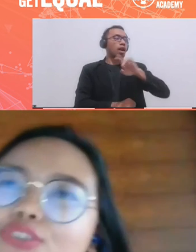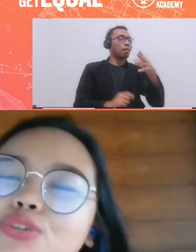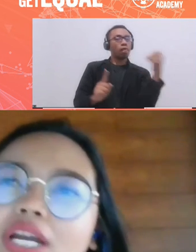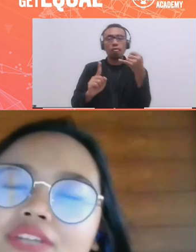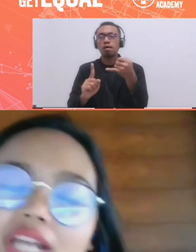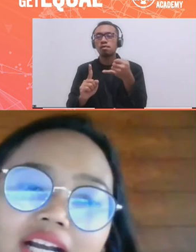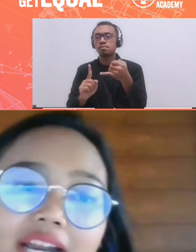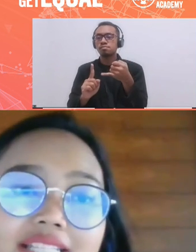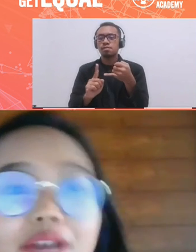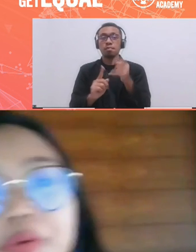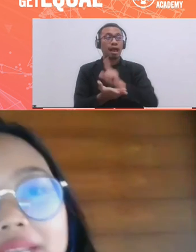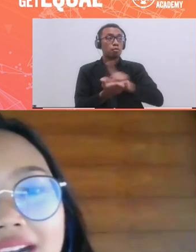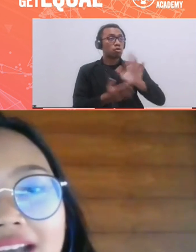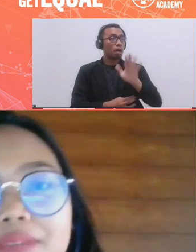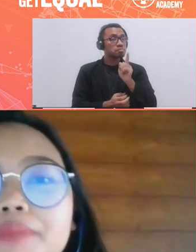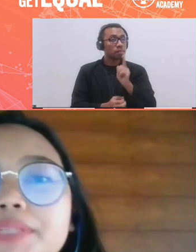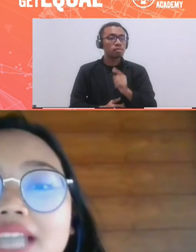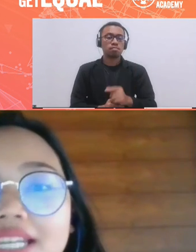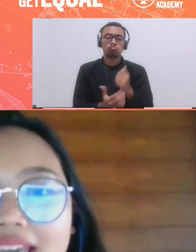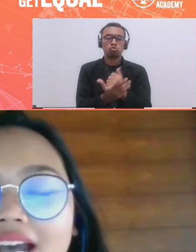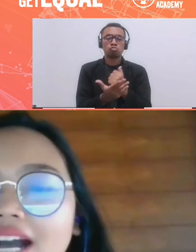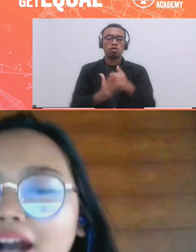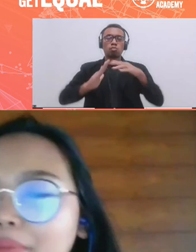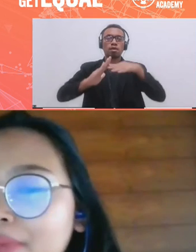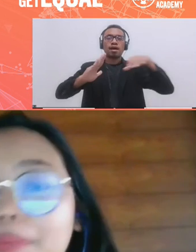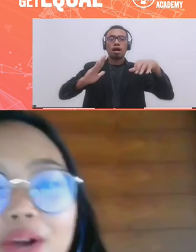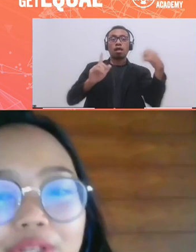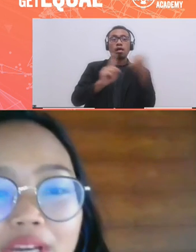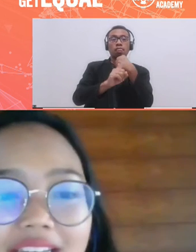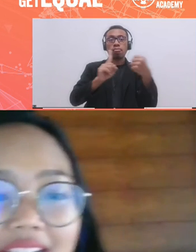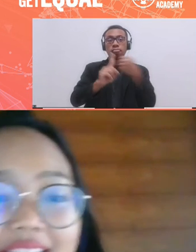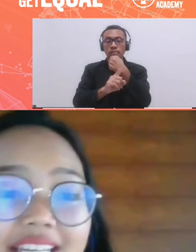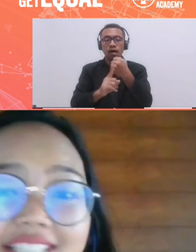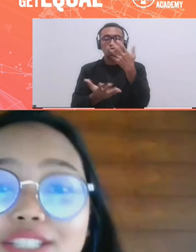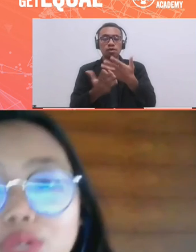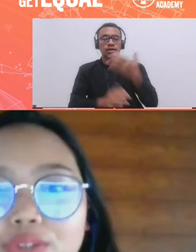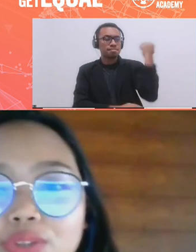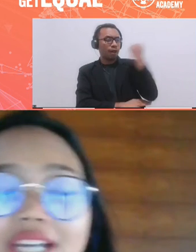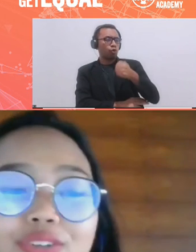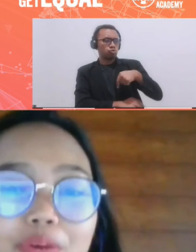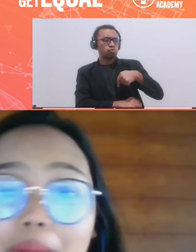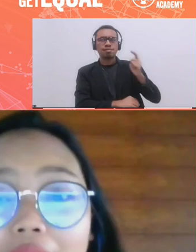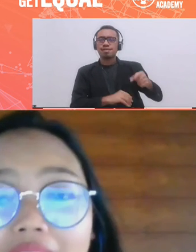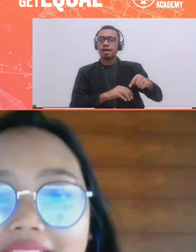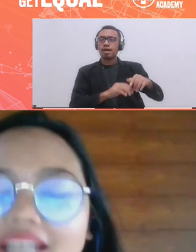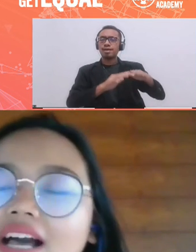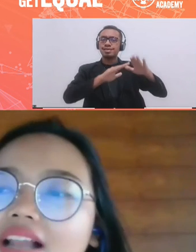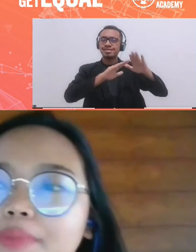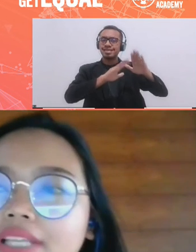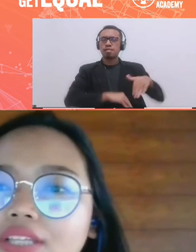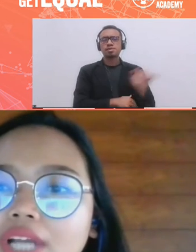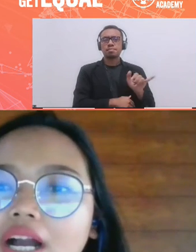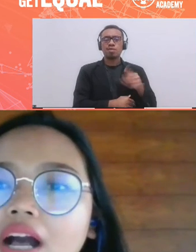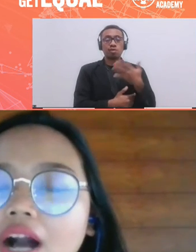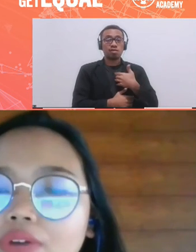kode yang dia tunjukkan itu adalah kekerasan dalam rumah tangga, di mana bisa jadi pelaku itu ada di dekatnya dia, jadi sulit untuk dia untuk melaporkan, karena